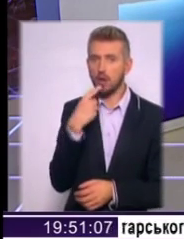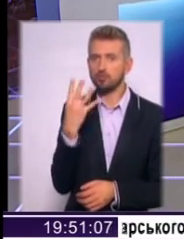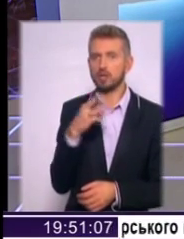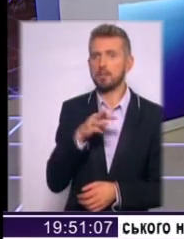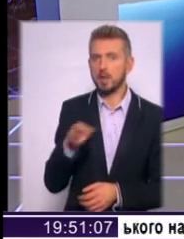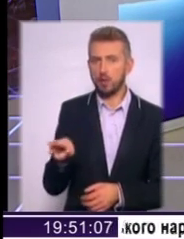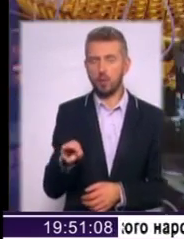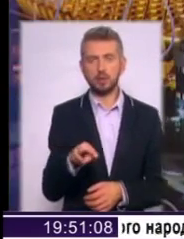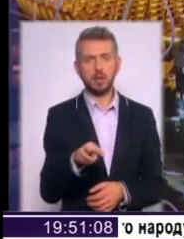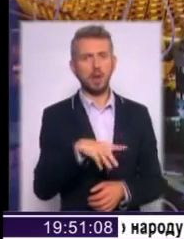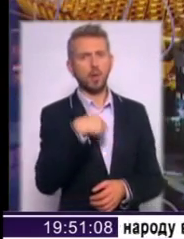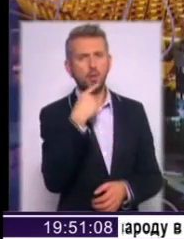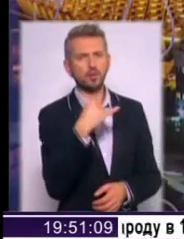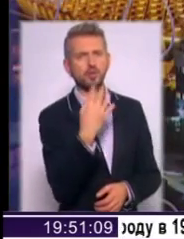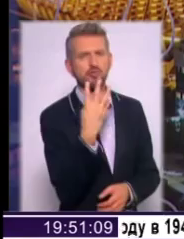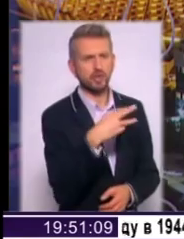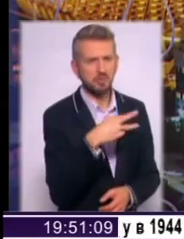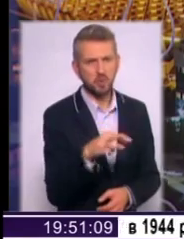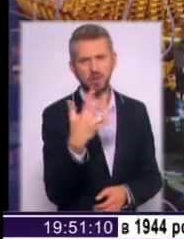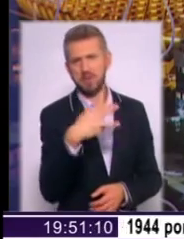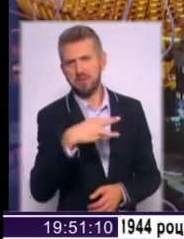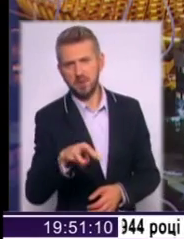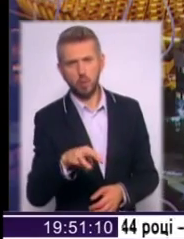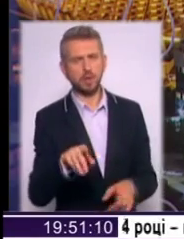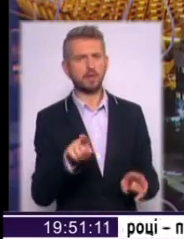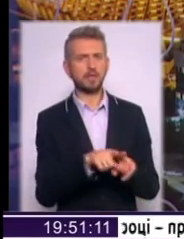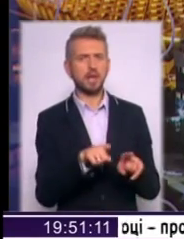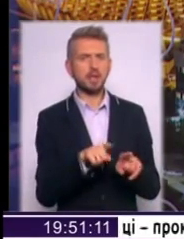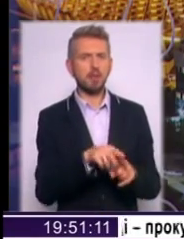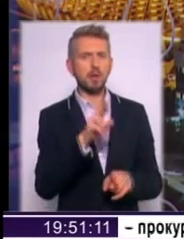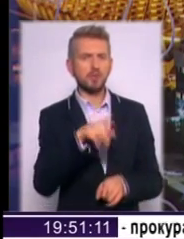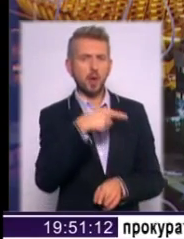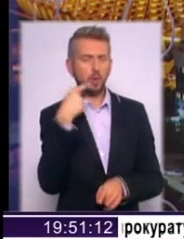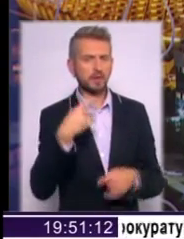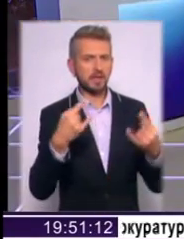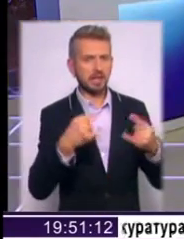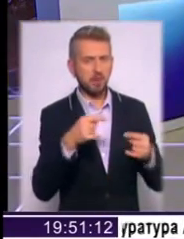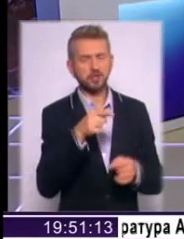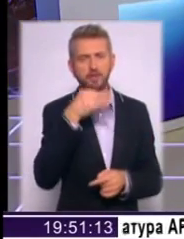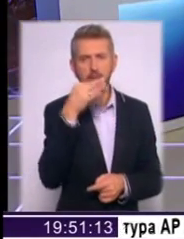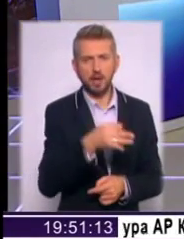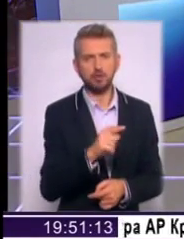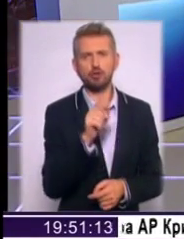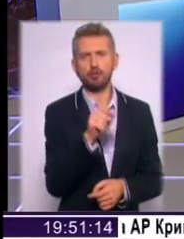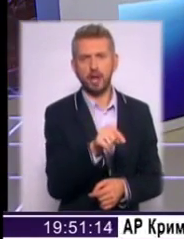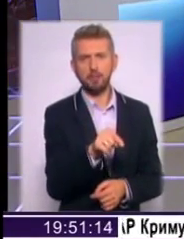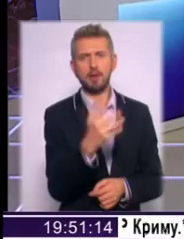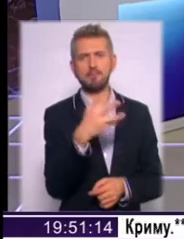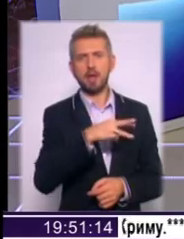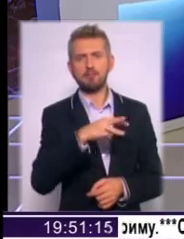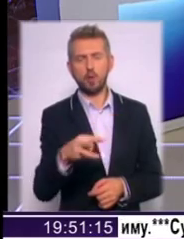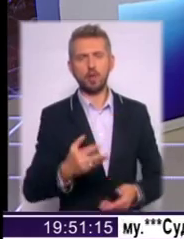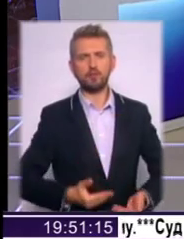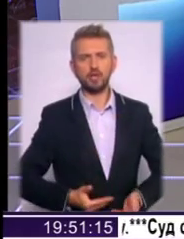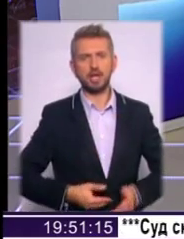мільйони. Називається і 4, і 5. Так само, як вам російське телебачення, вам скаже, що там 5 мільйонів